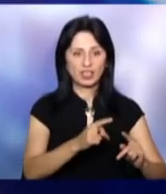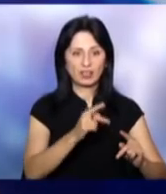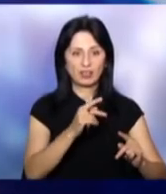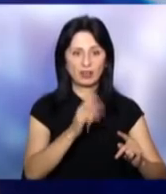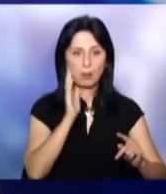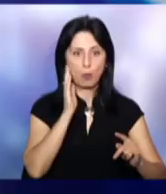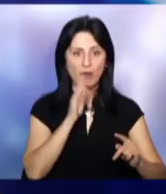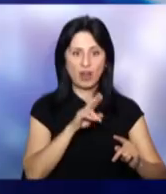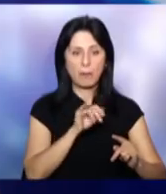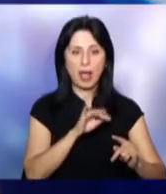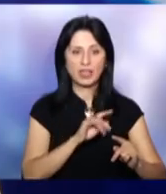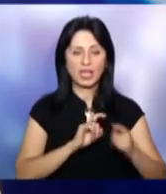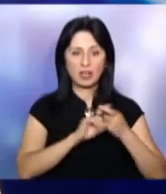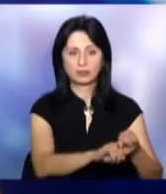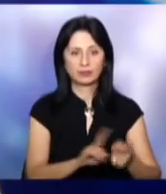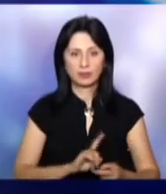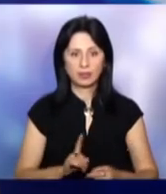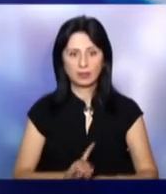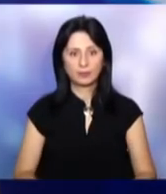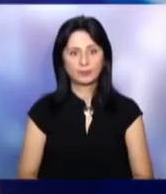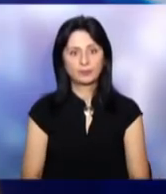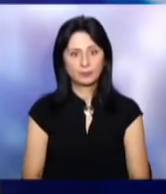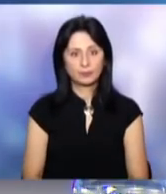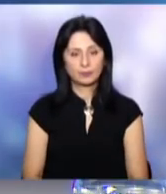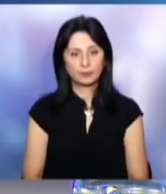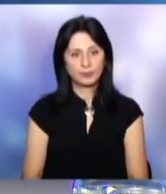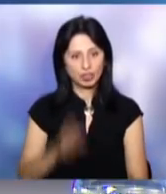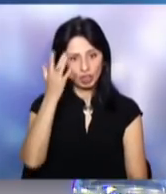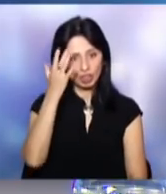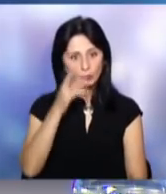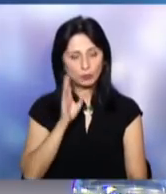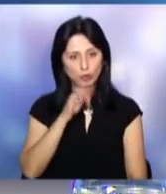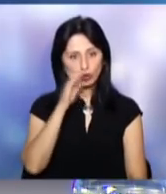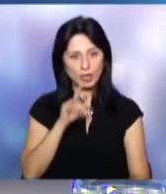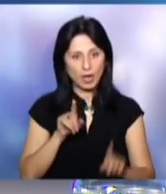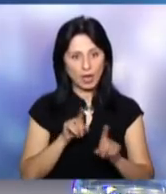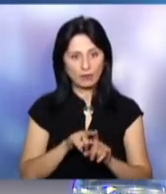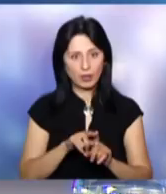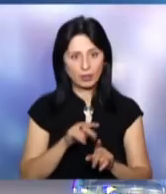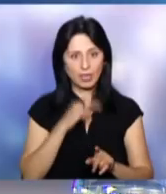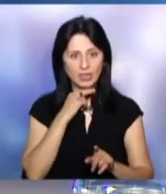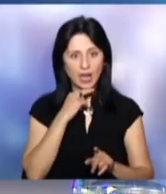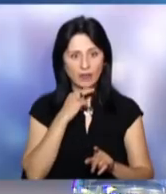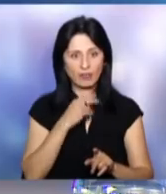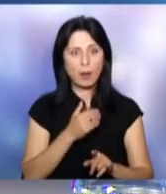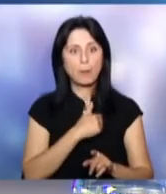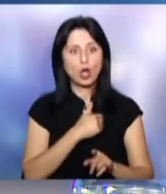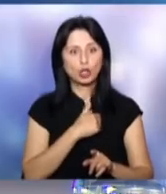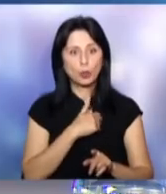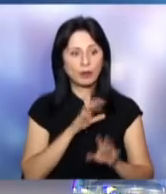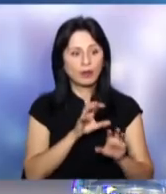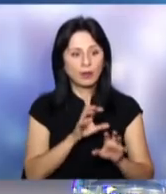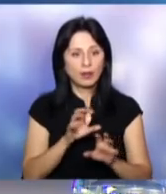მომავალში პანიკური აშლილობის განვითარების თავიდან ასაცილებლად. თუმცა მე დამჩაშ საბეჭდილება ამ შობელი, რომელიც ასეთი დაკვირვებული, ასეთი მონდომებული არ,